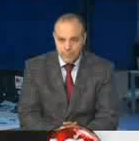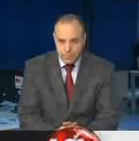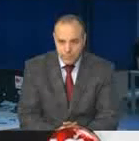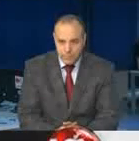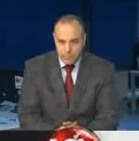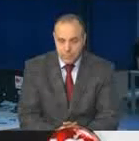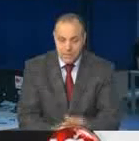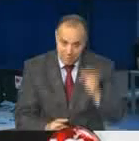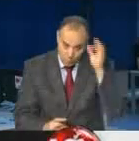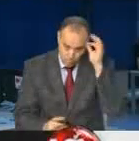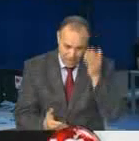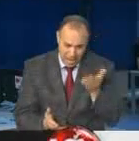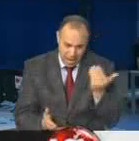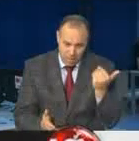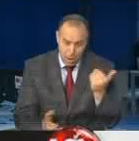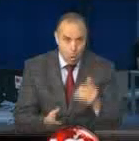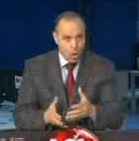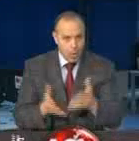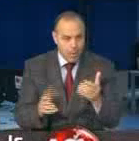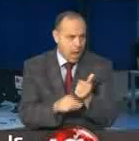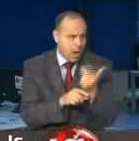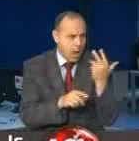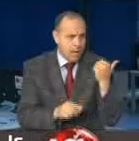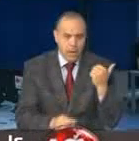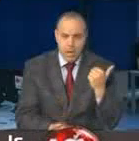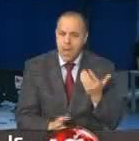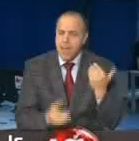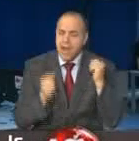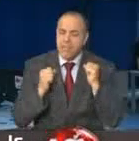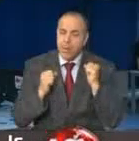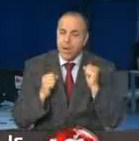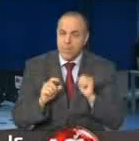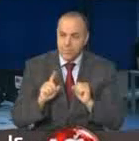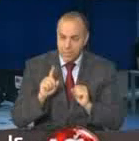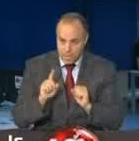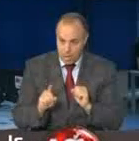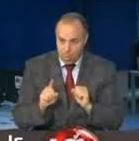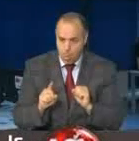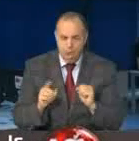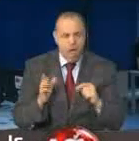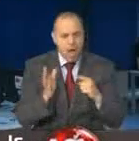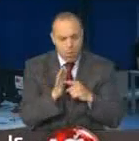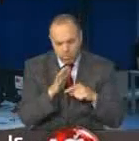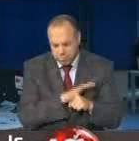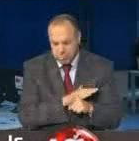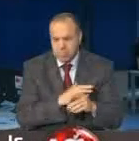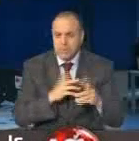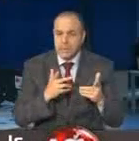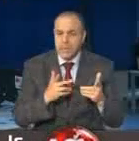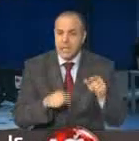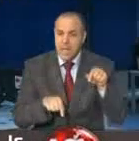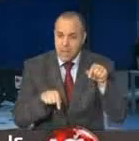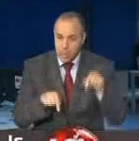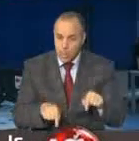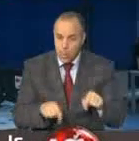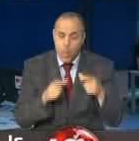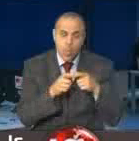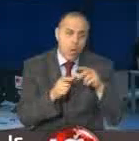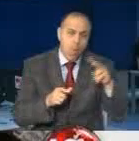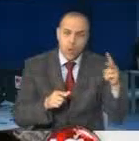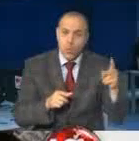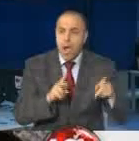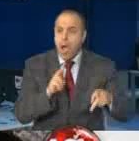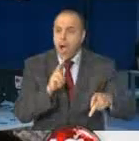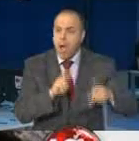اللي صار في تونس شيء كبير في السابق قبل الثورة، يعني التجاوزات والمعاناة، لكن اللي صار في دول أخرى